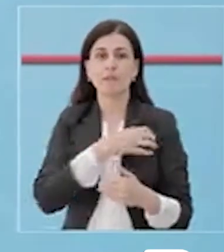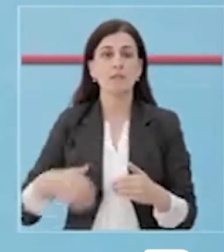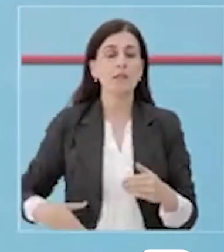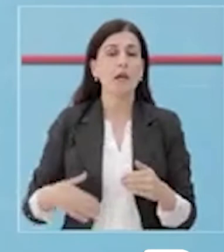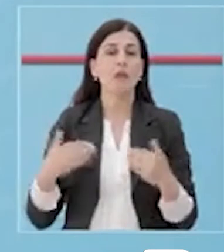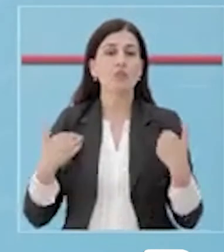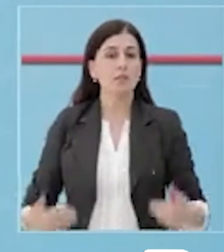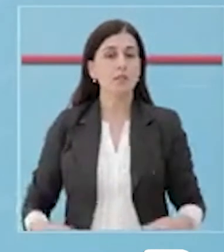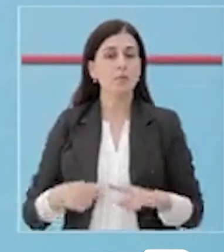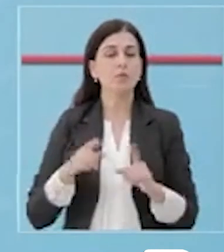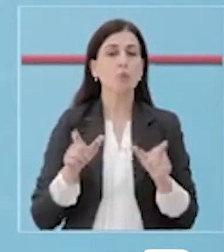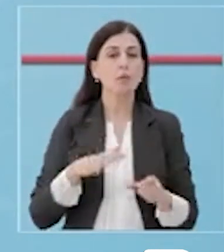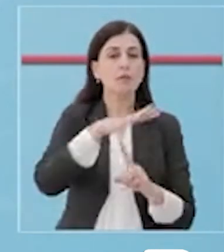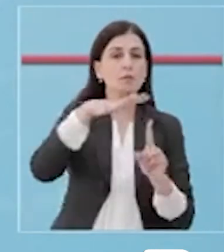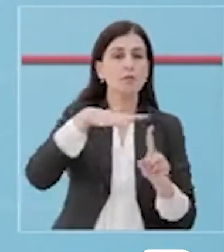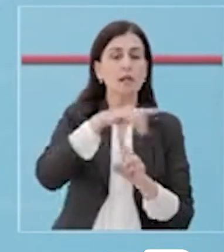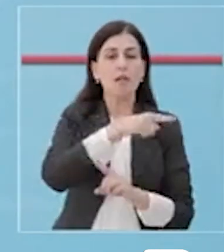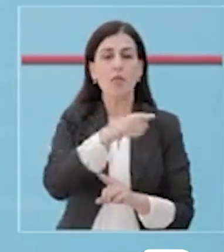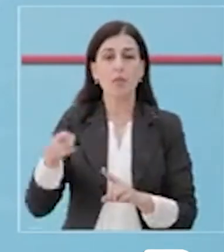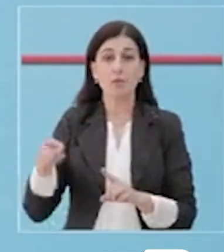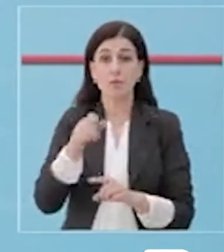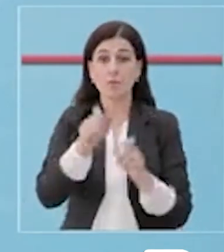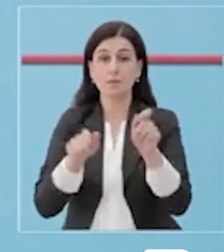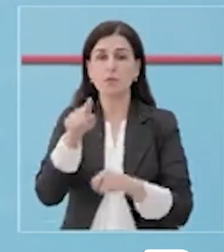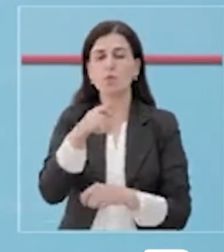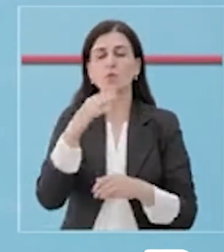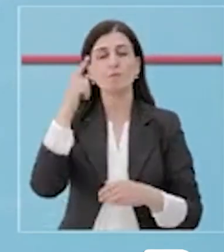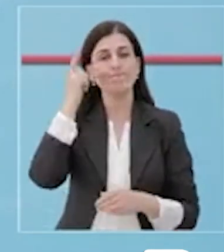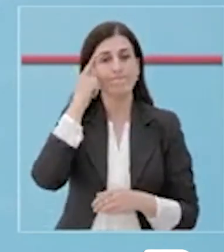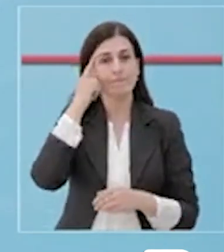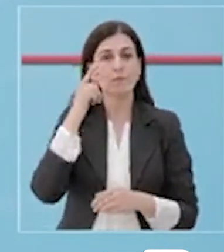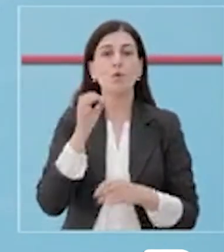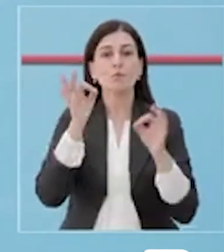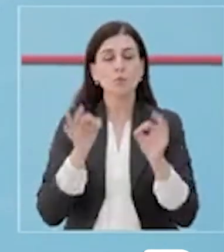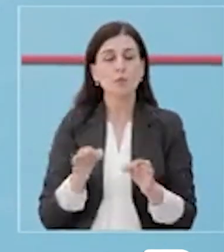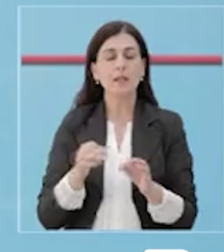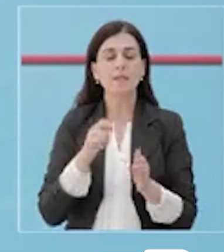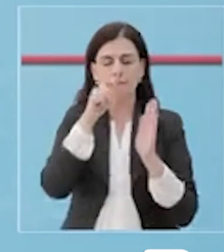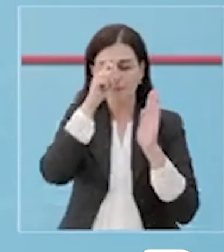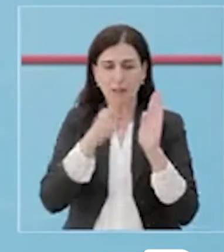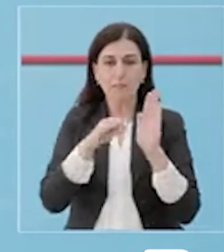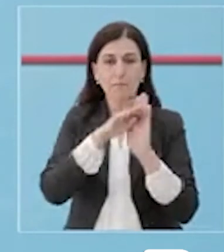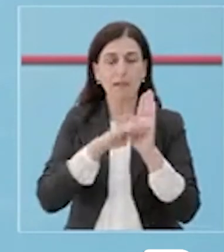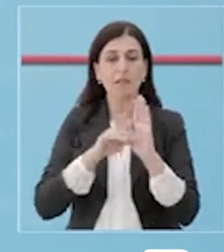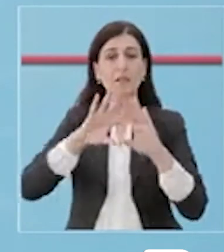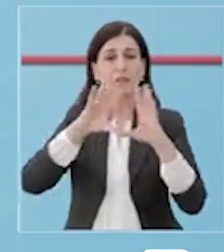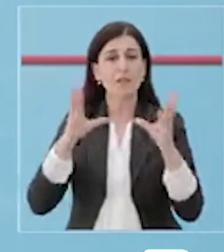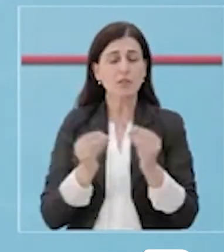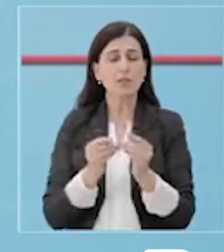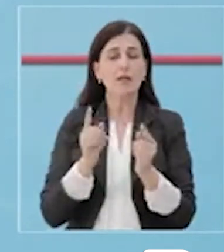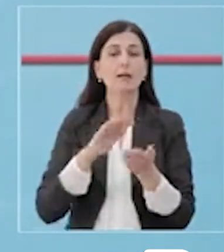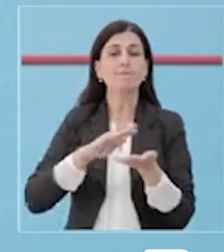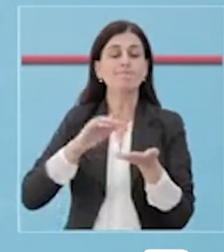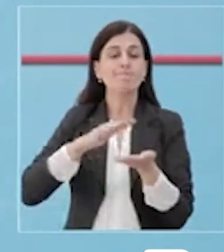Ministria e Shëndetësisë dhe Mbrojtjes Sociale i bën thirrje të gjithë qytetarëve të jenë të kujdesshëm dhe të përgjegjshëm duke respektuar distancimin fizik,